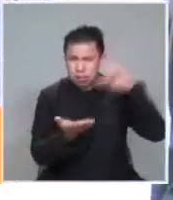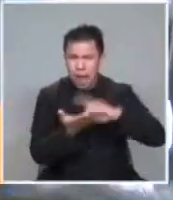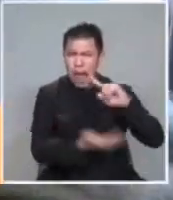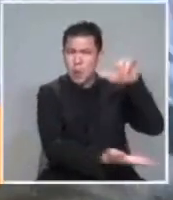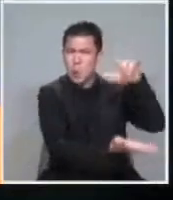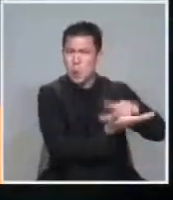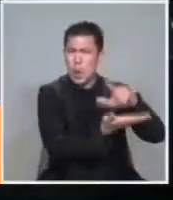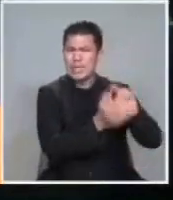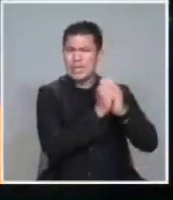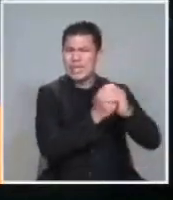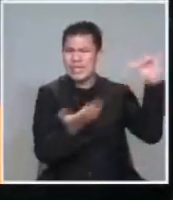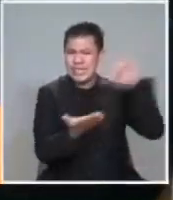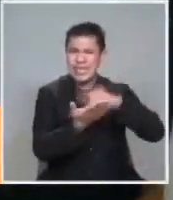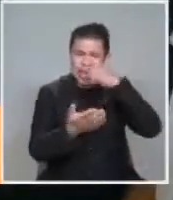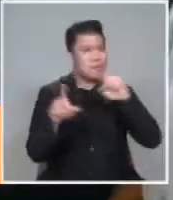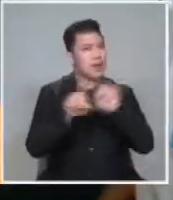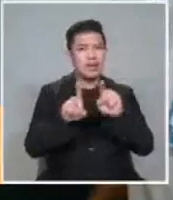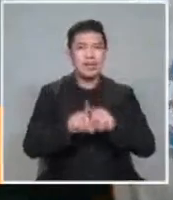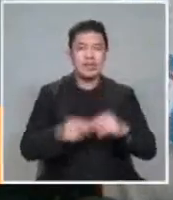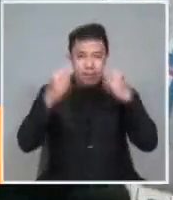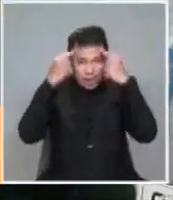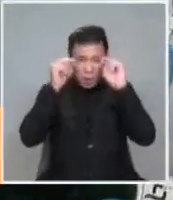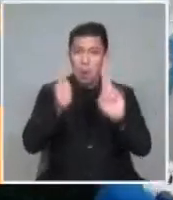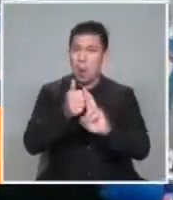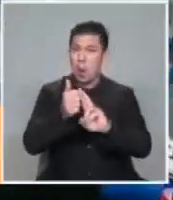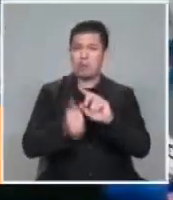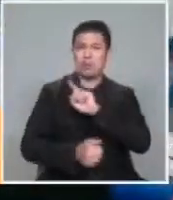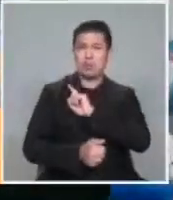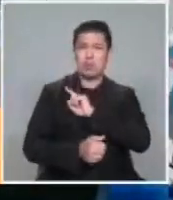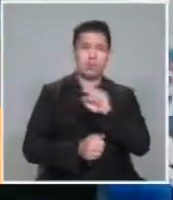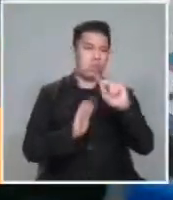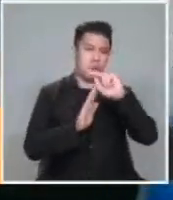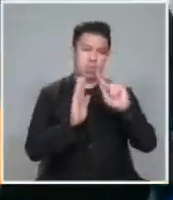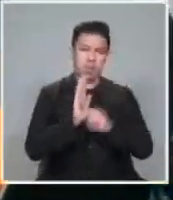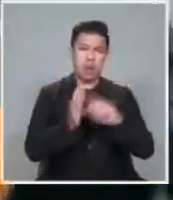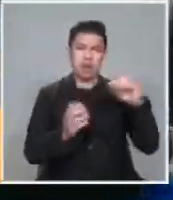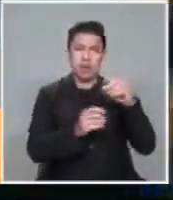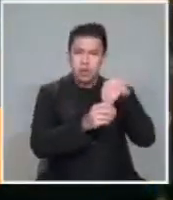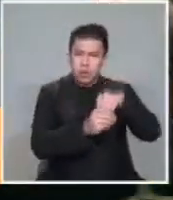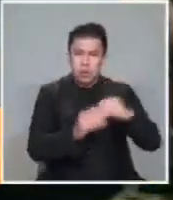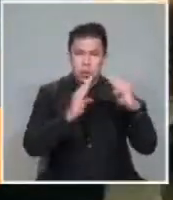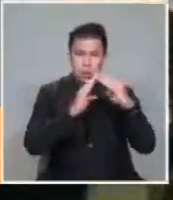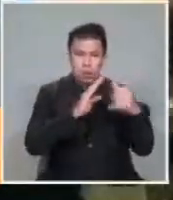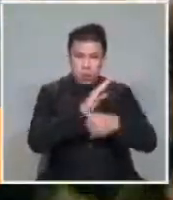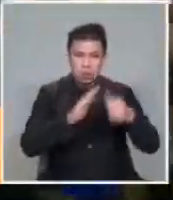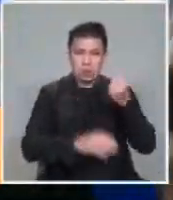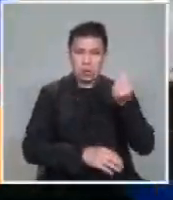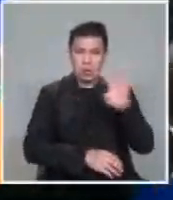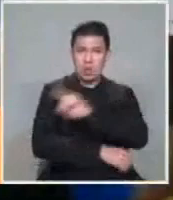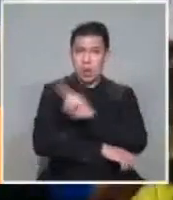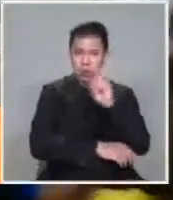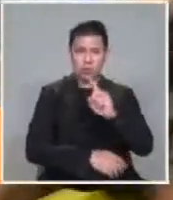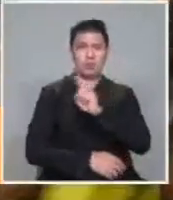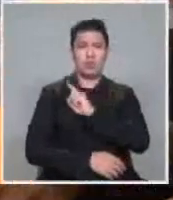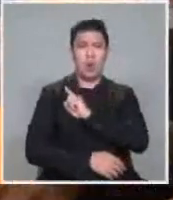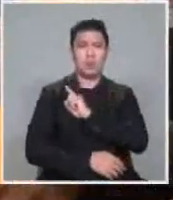ขณะที่พลเอกประวิตรวงษ์สุวรรณรองนายกรัฐมนตรีชี้ว่าไม่มีกฎหมายให้กักตัว14วันแต่ต้องรับผิดชอบกักตัว